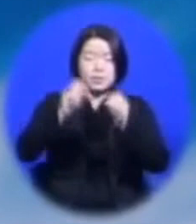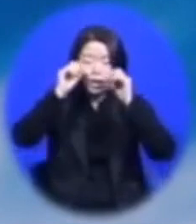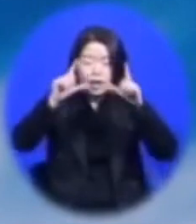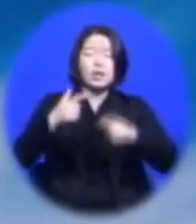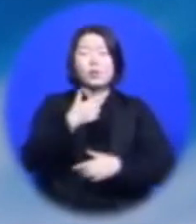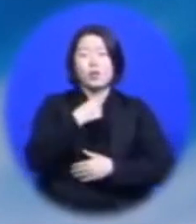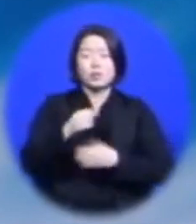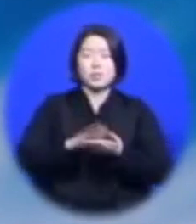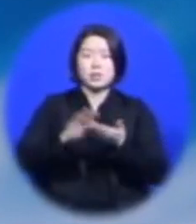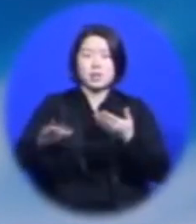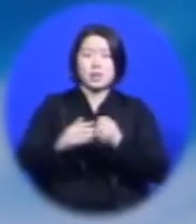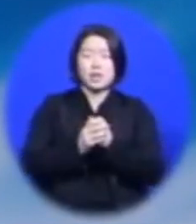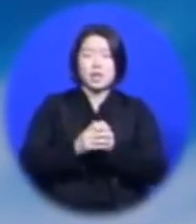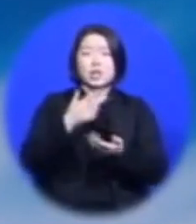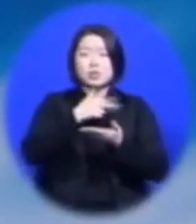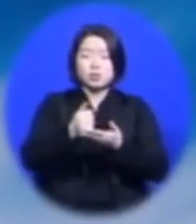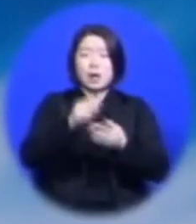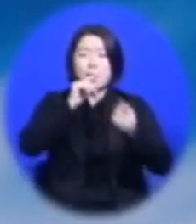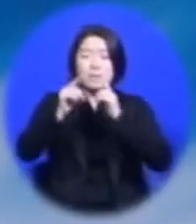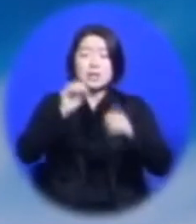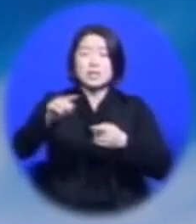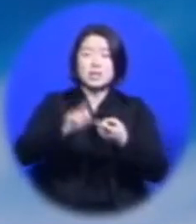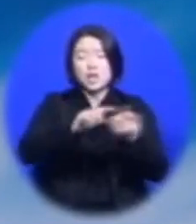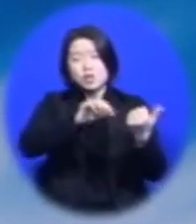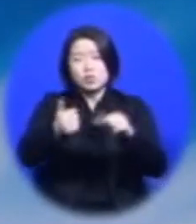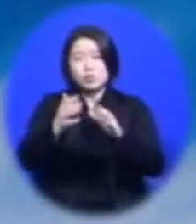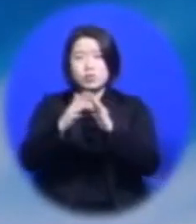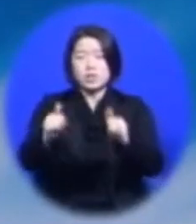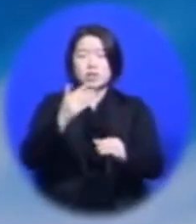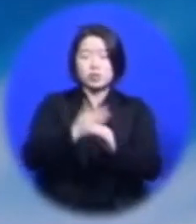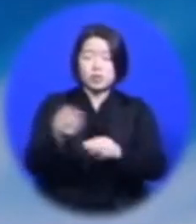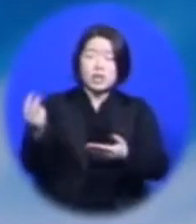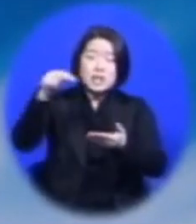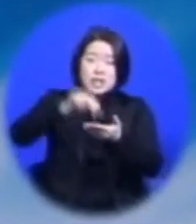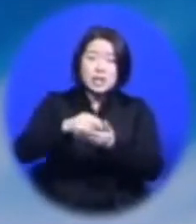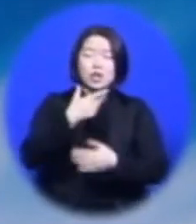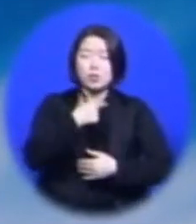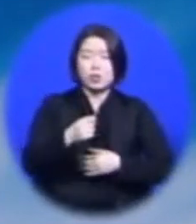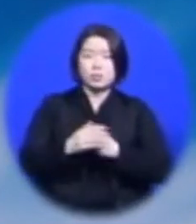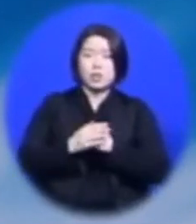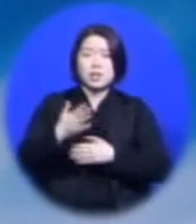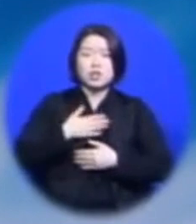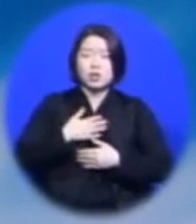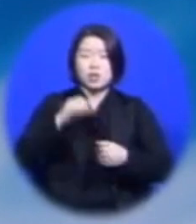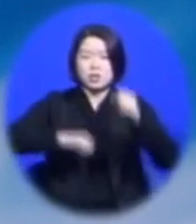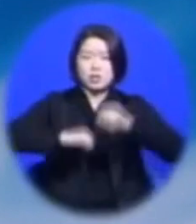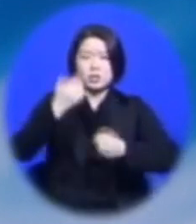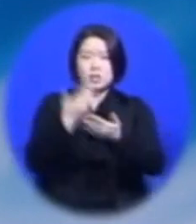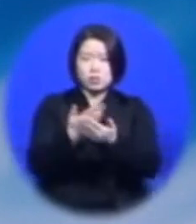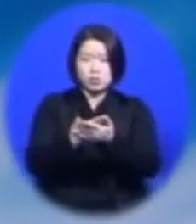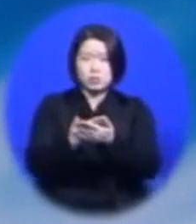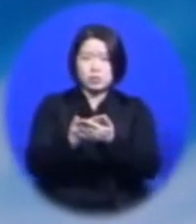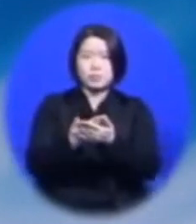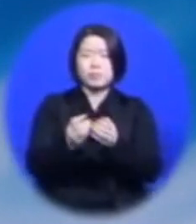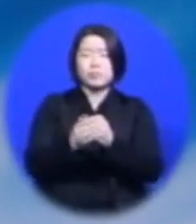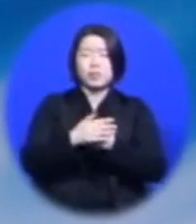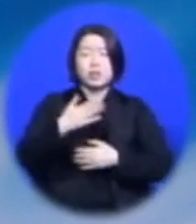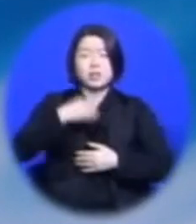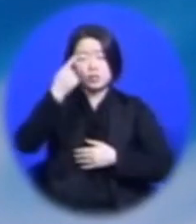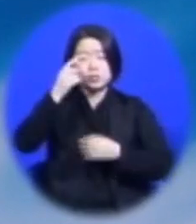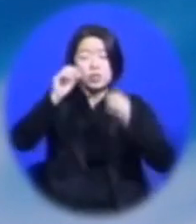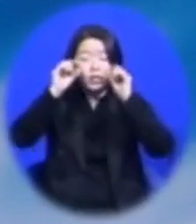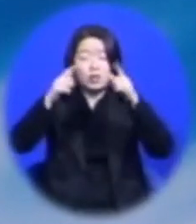원합니다. 주님, 말씀 그대로 제가 죽은 자들 가운데 일어나기를 원합니다. 주님, 저에게 역사해 주옵소서. 제